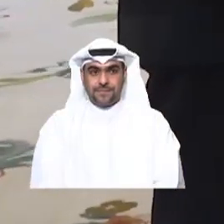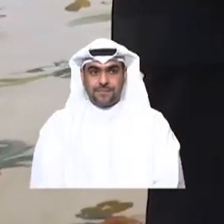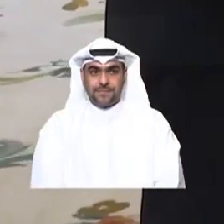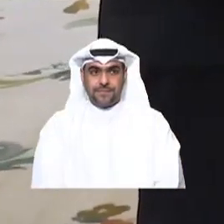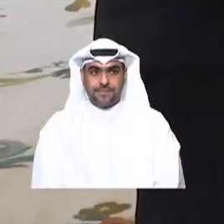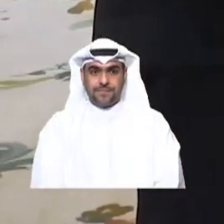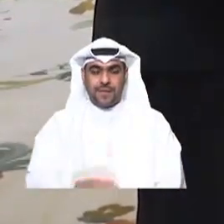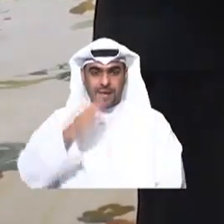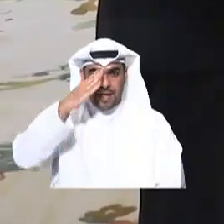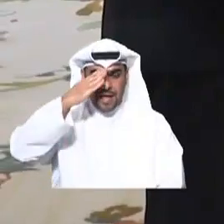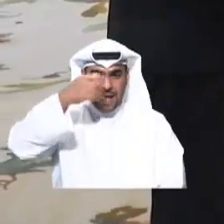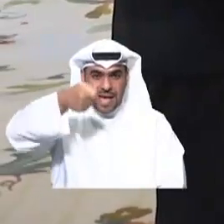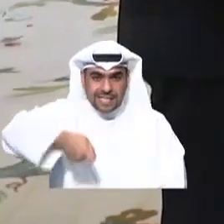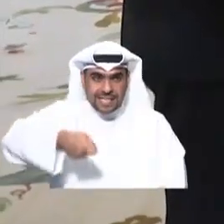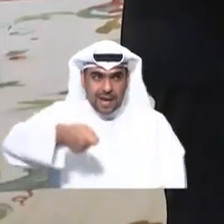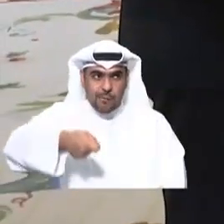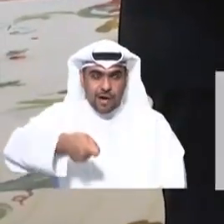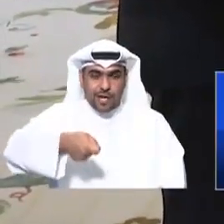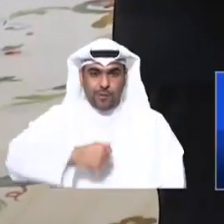Assalamu alaikum.